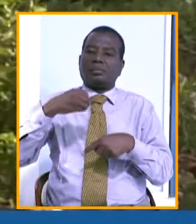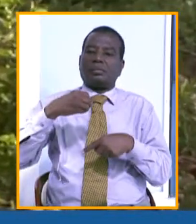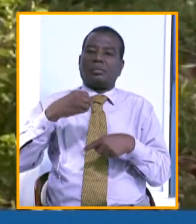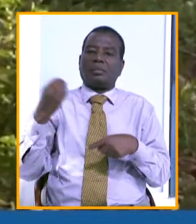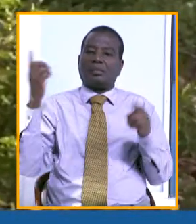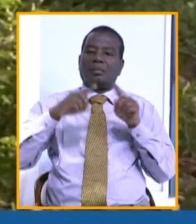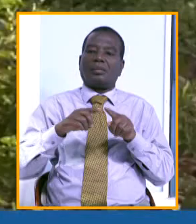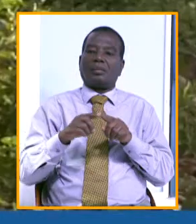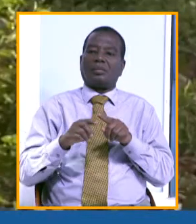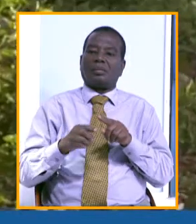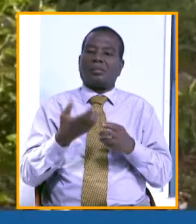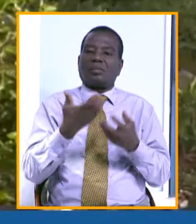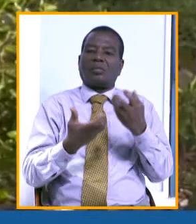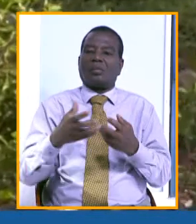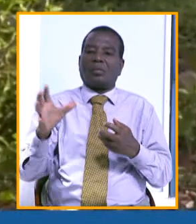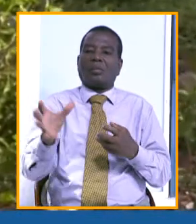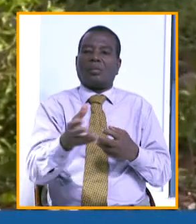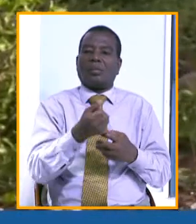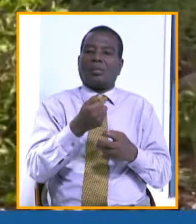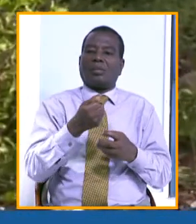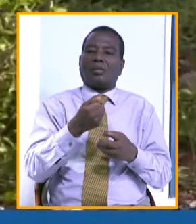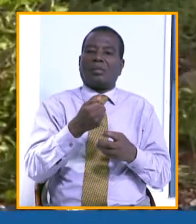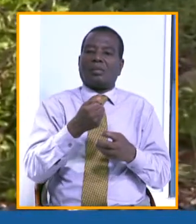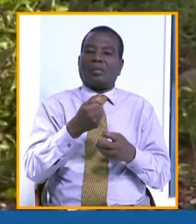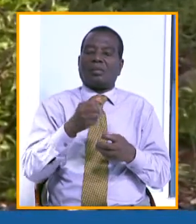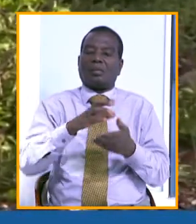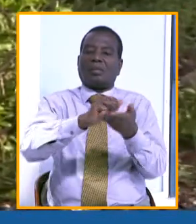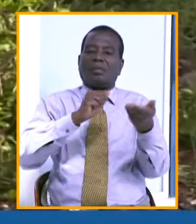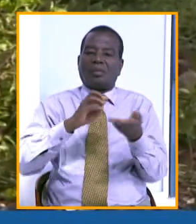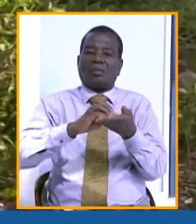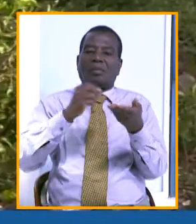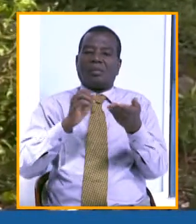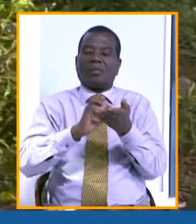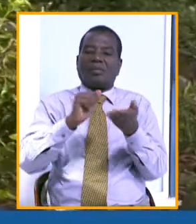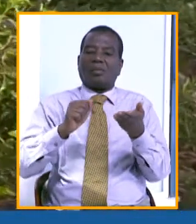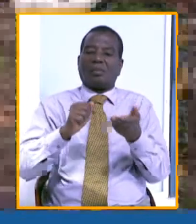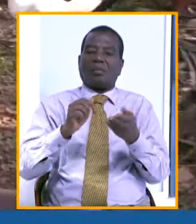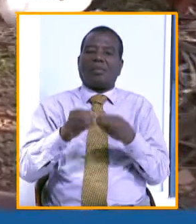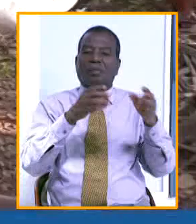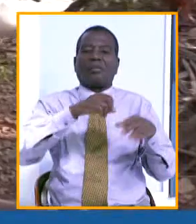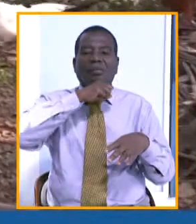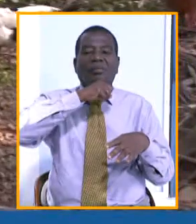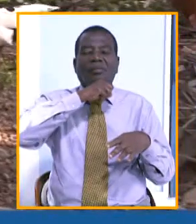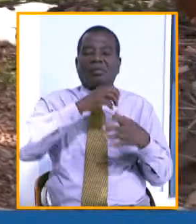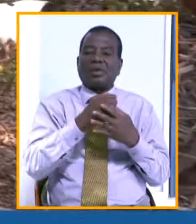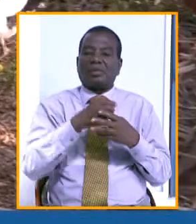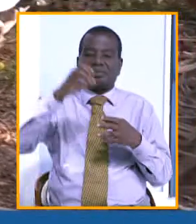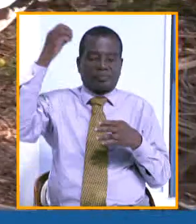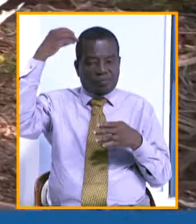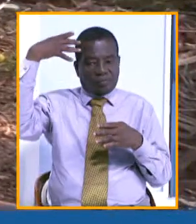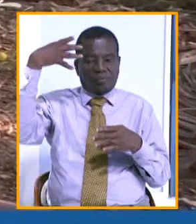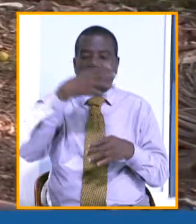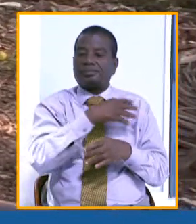quand ça boule, là, ça vous, on prend un petit pont là, on enlève pour mettre au soleil. Collecte des fruits,